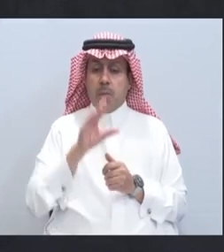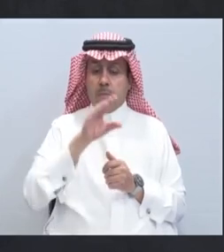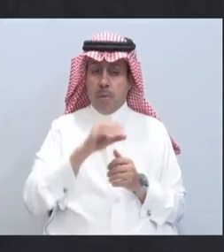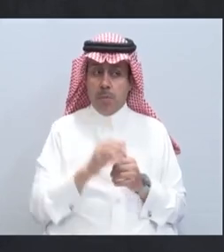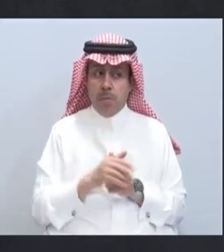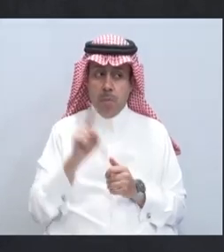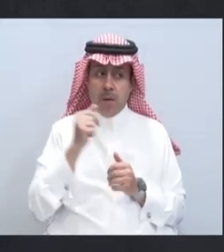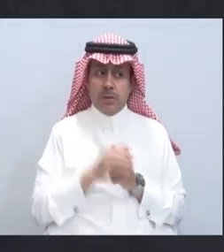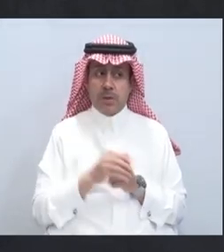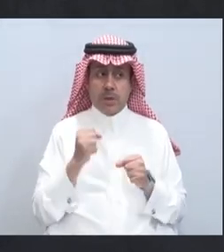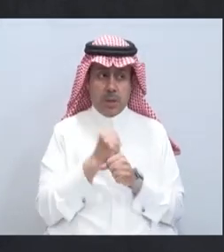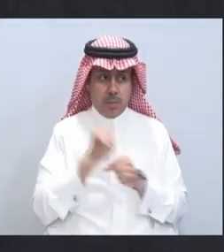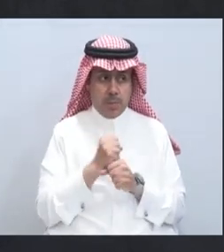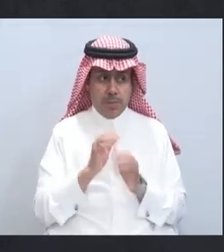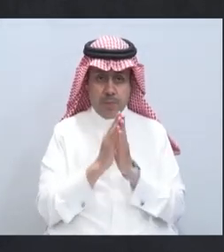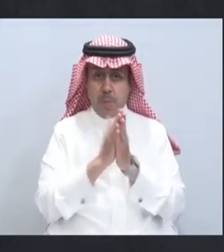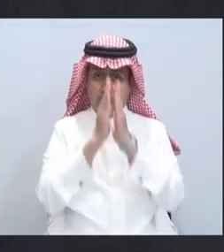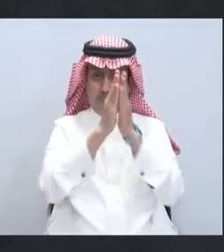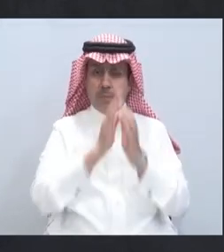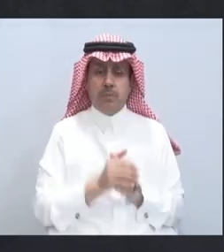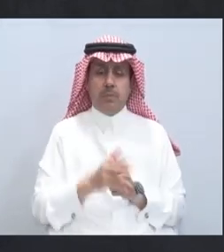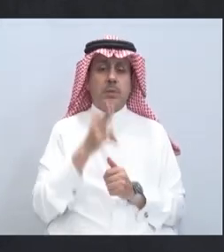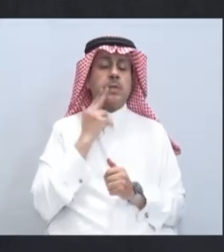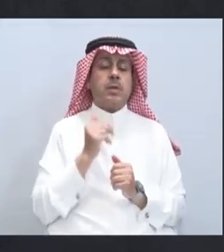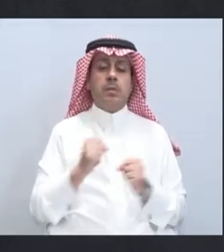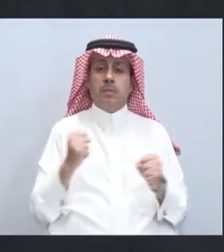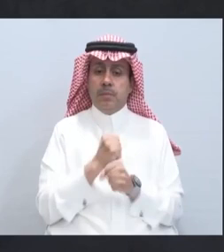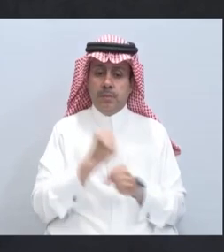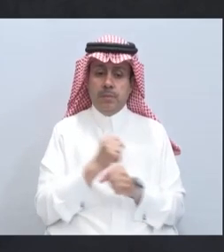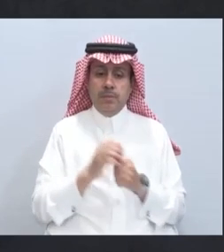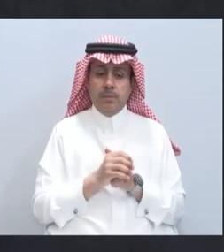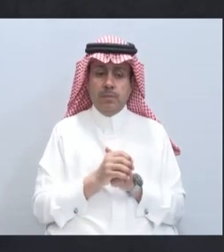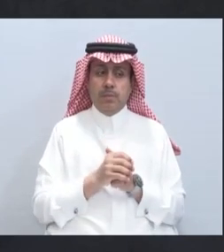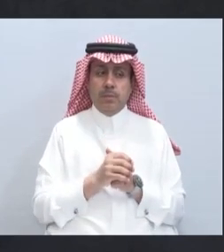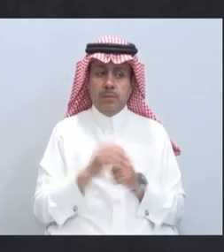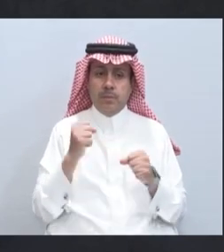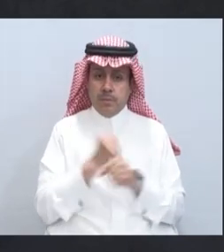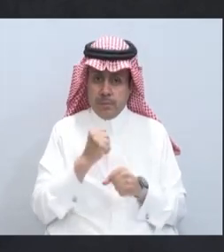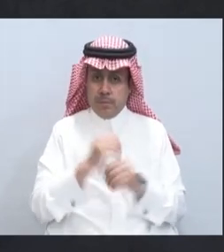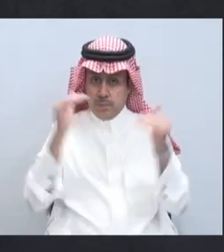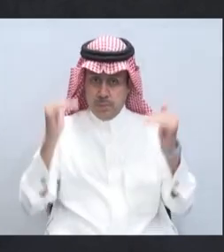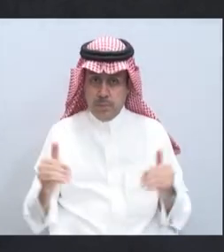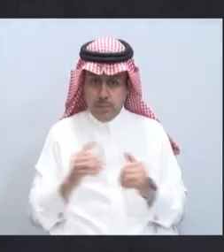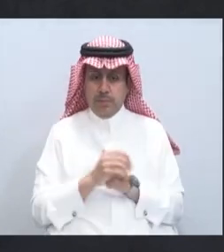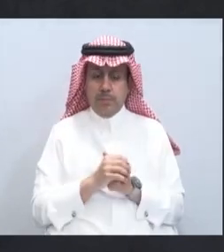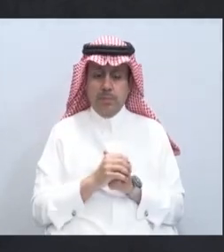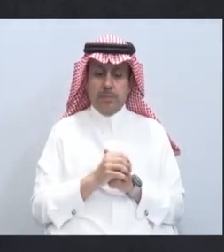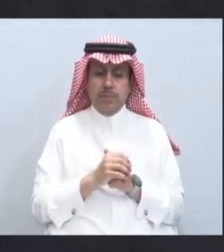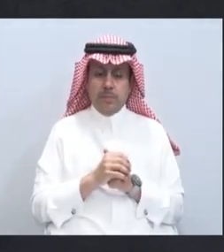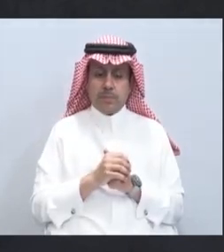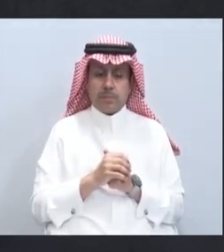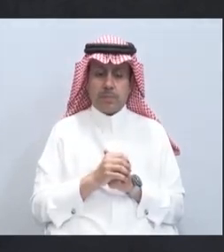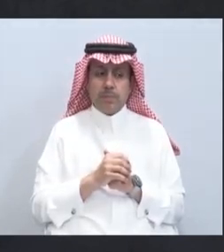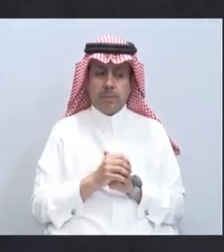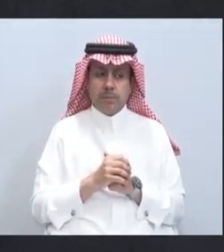هذه المكتبات لتحسن ادائها كعمليات التنظيم عمليات الترتيب هنالك عده